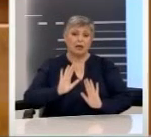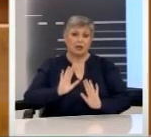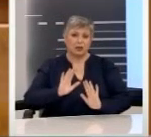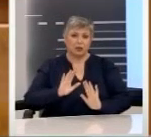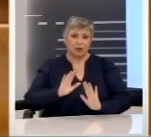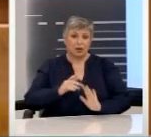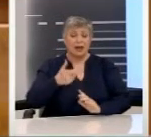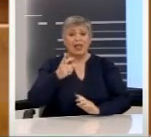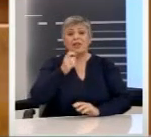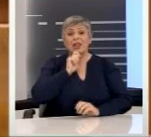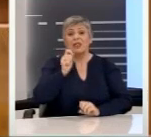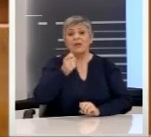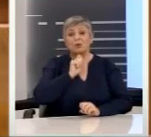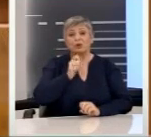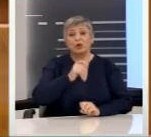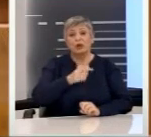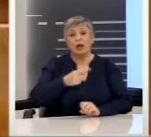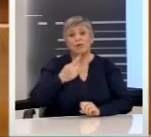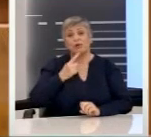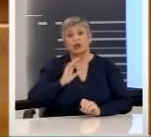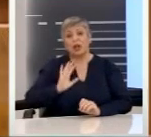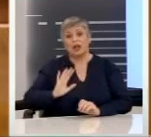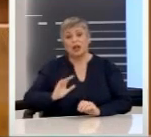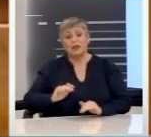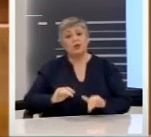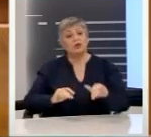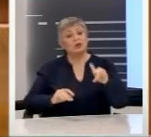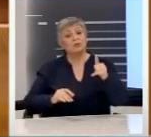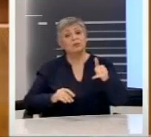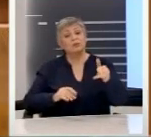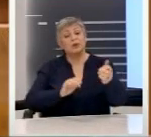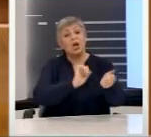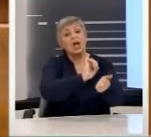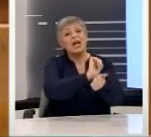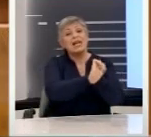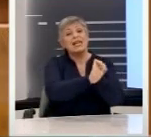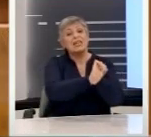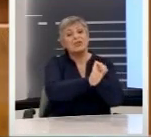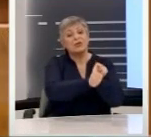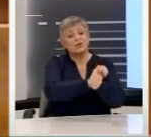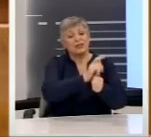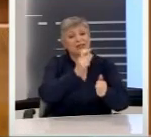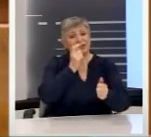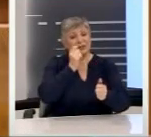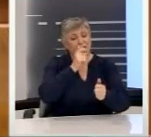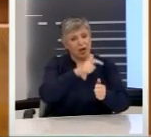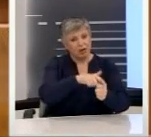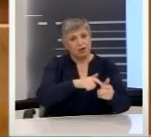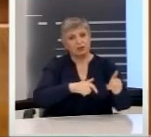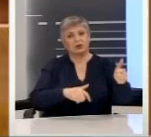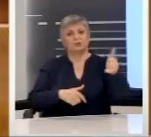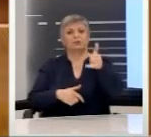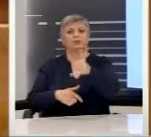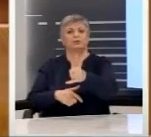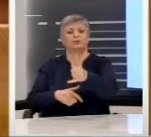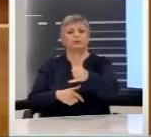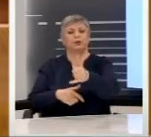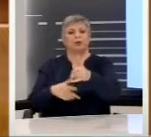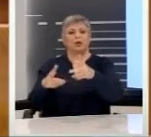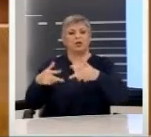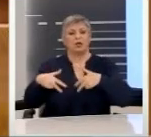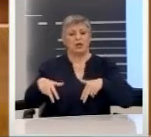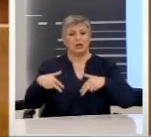ο δημοσιογράφος. Άρα λοιπόν, δεν μπορούμε να συστήσουμε επιτροπή σε εξεταστική για